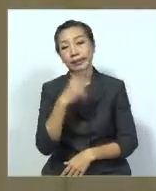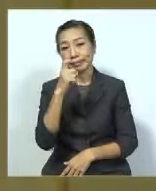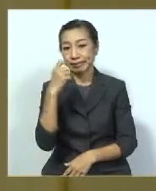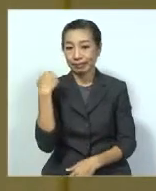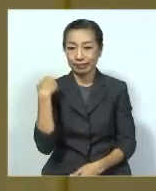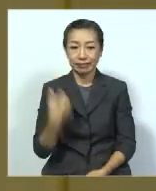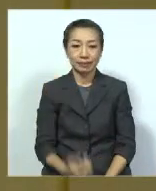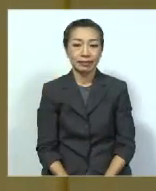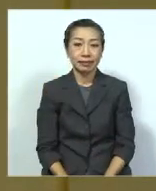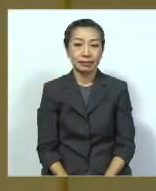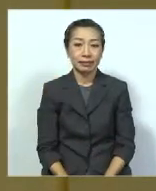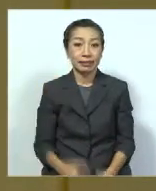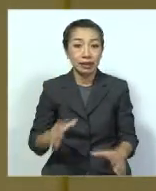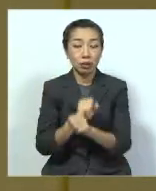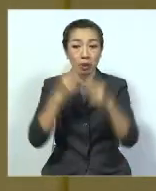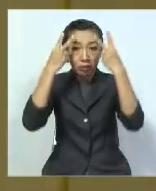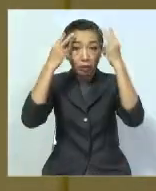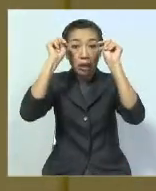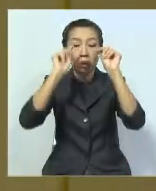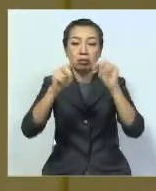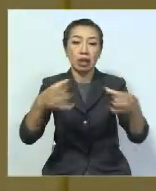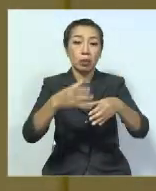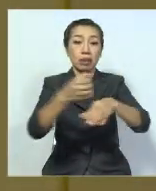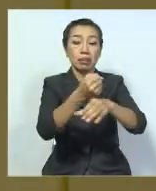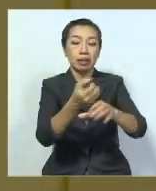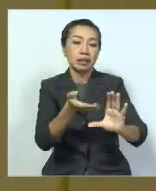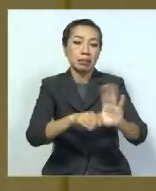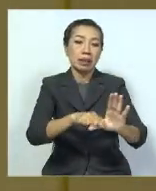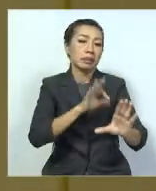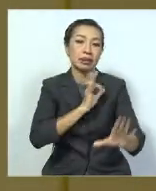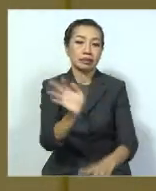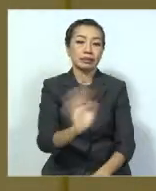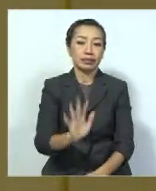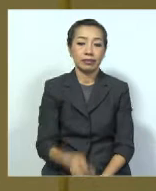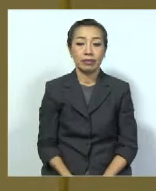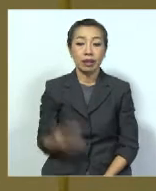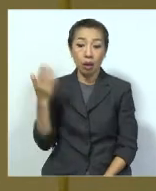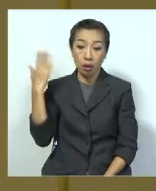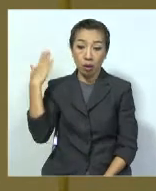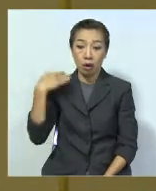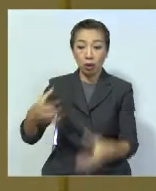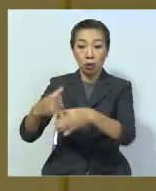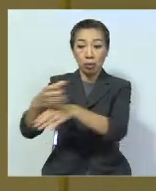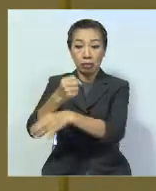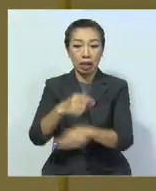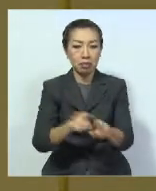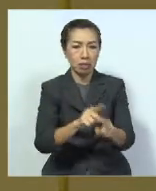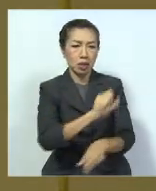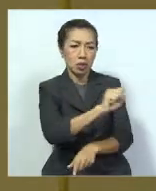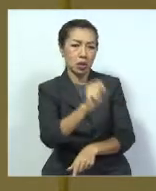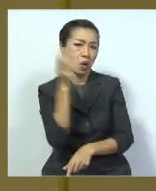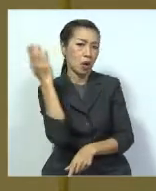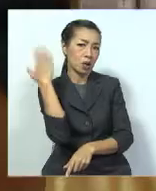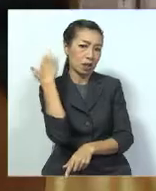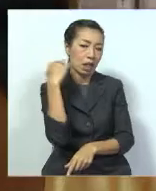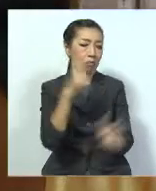ก็ค่อนข้างชัดเจนแล้วนะครับว่าท่านนายกเนี่ยจะไม่สังกัดพรรคนะครับ ค่ะแล้วก็ช่วงที่ผ่านมาก็มีการย้ายพรรคกันเยอะมากพรรคที่ฮ